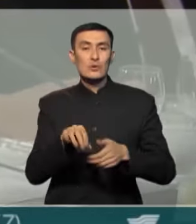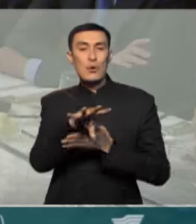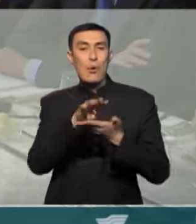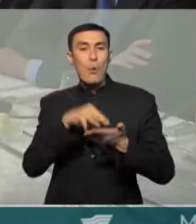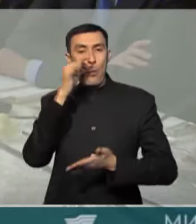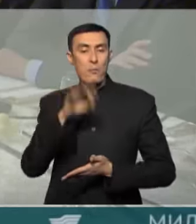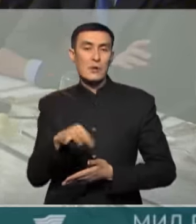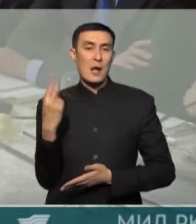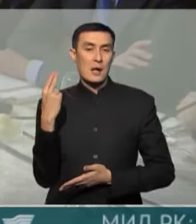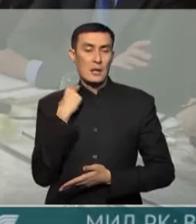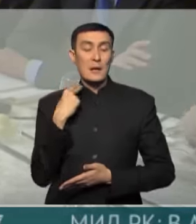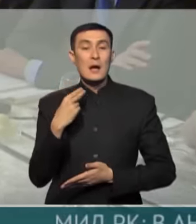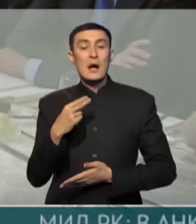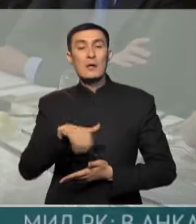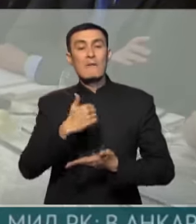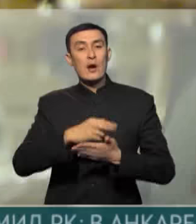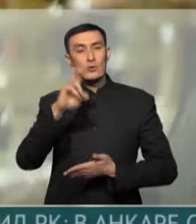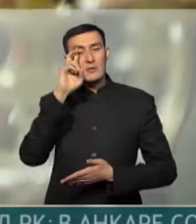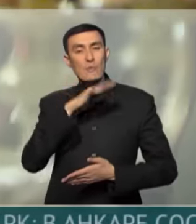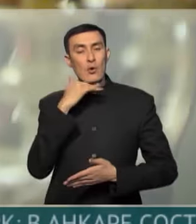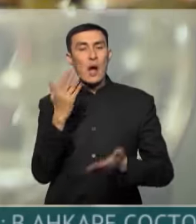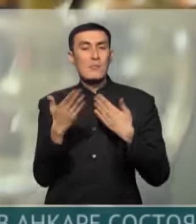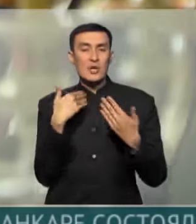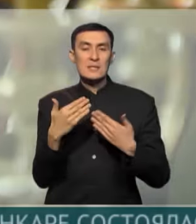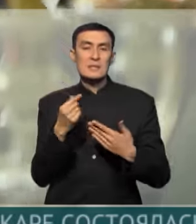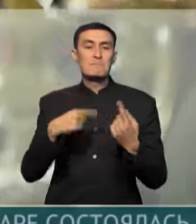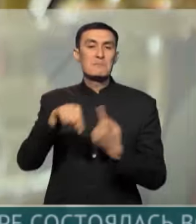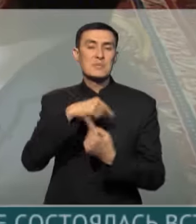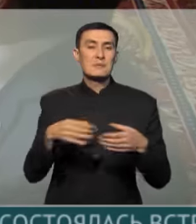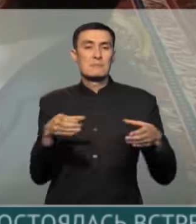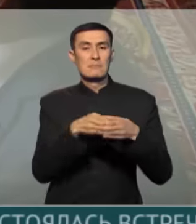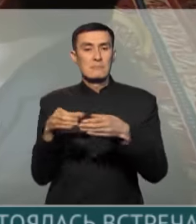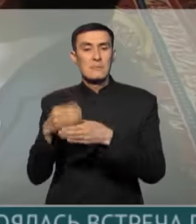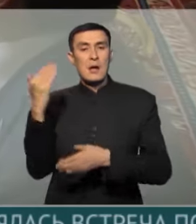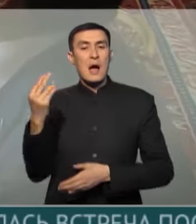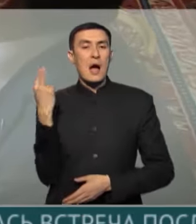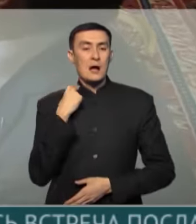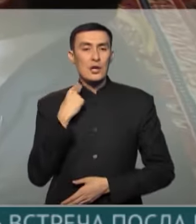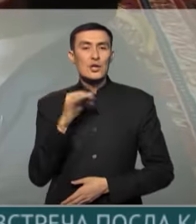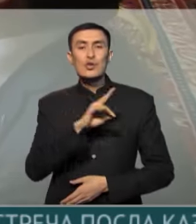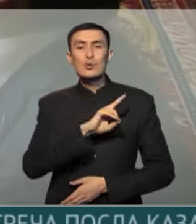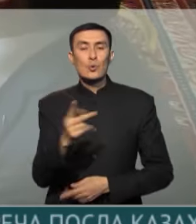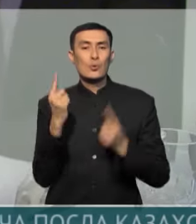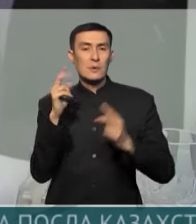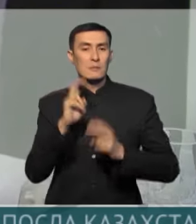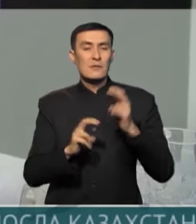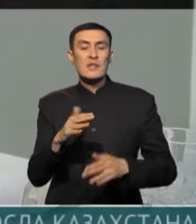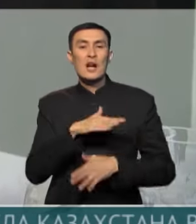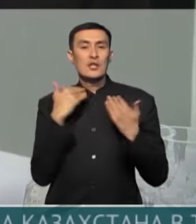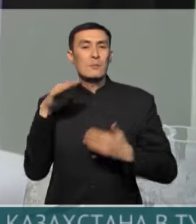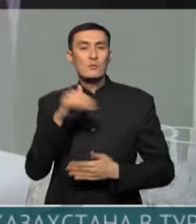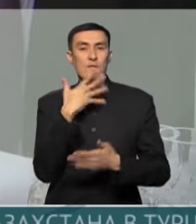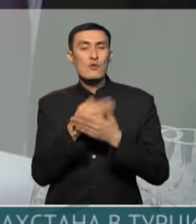опыта Лондон-Сити. Президент сегодня опять много общался с деловыми кругами Великобритании. Никто из крупных промышленников не хотел